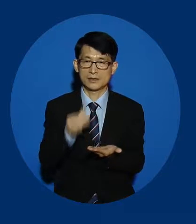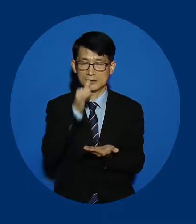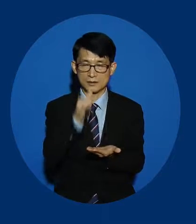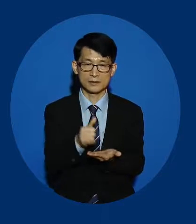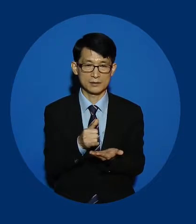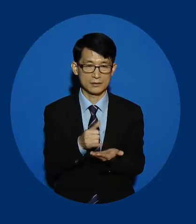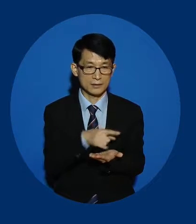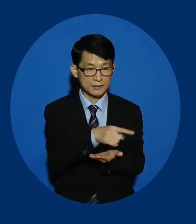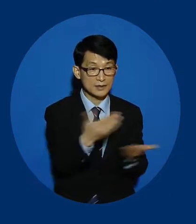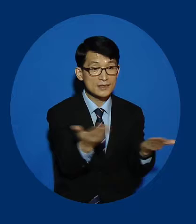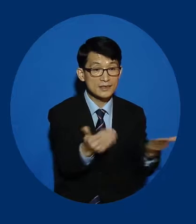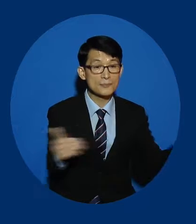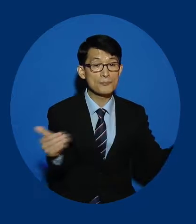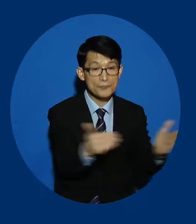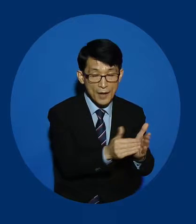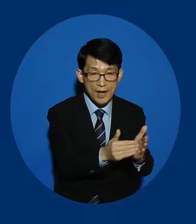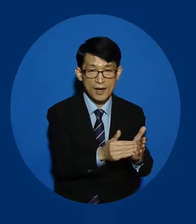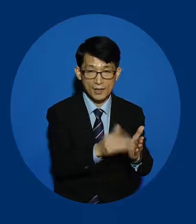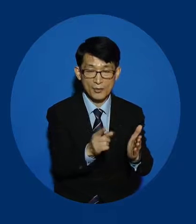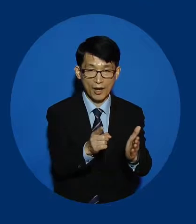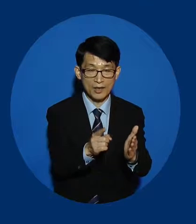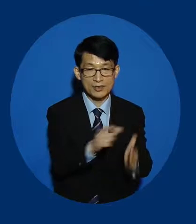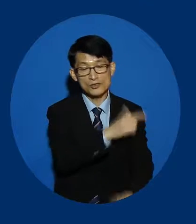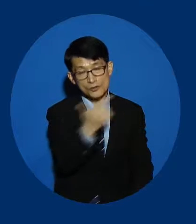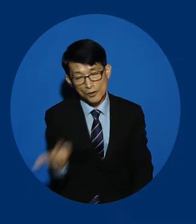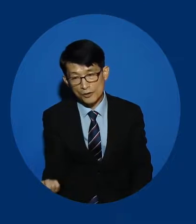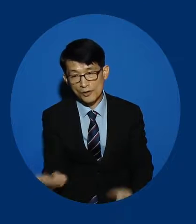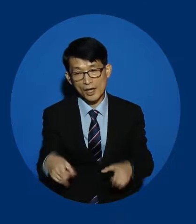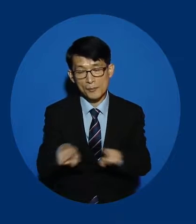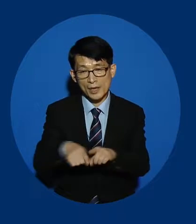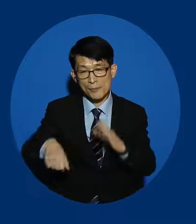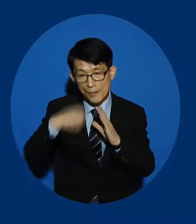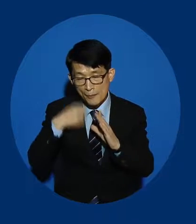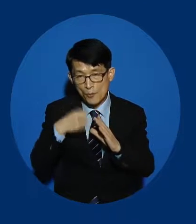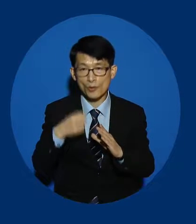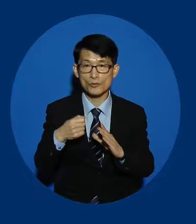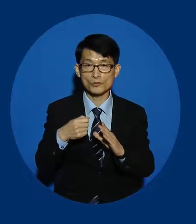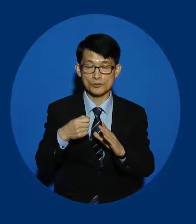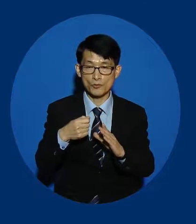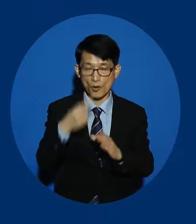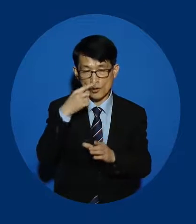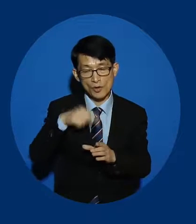끝나면 모여서 저녁에 회식하고 또 차 한잔 마시러 가고 그런 게